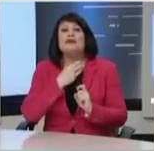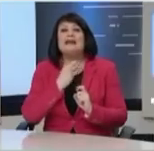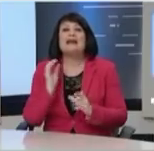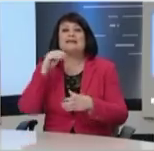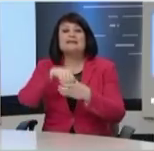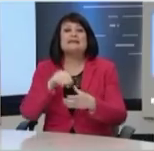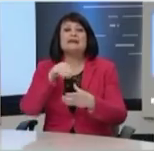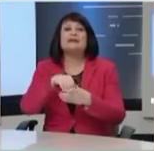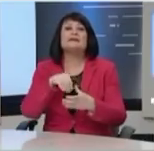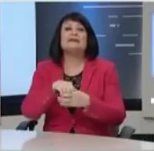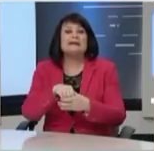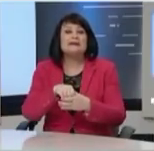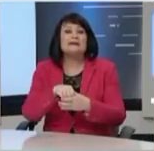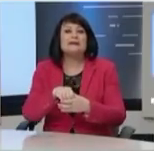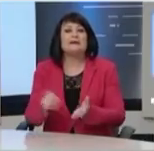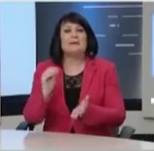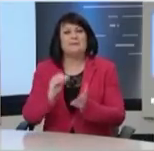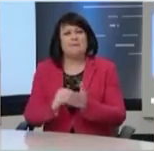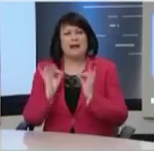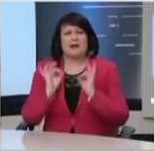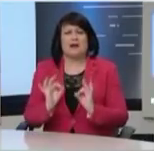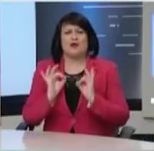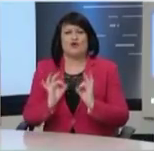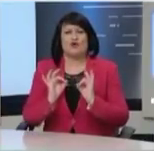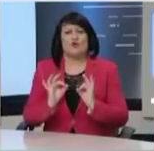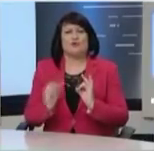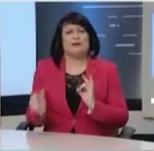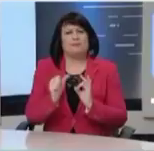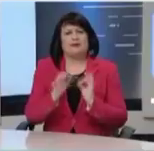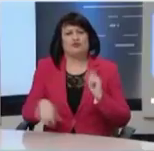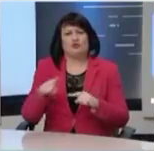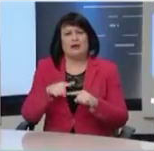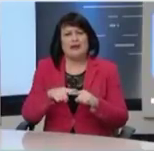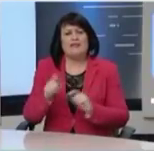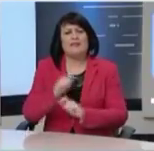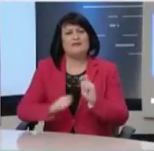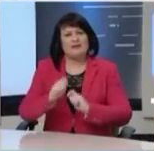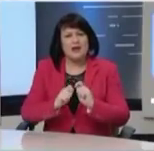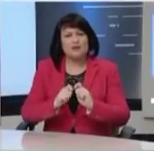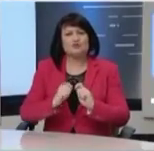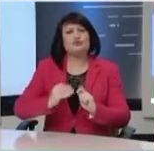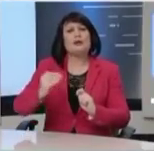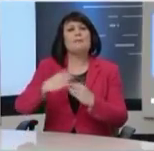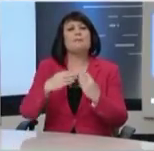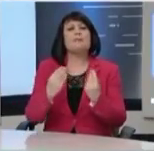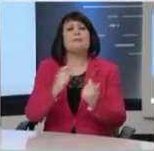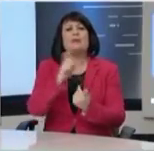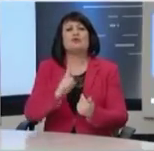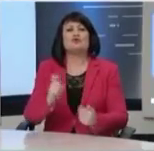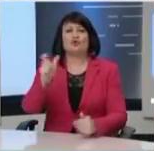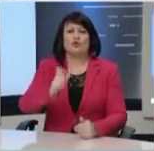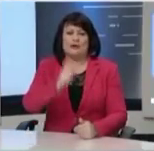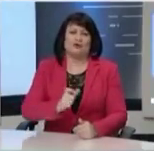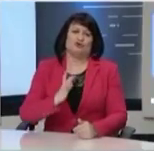που σταδιακά θα επαναφέρουν τη χώρα στην κανονικότητα αλλά και θα βελτιώσουν το επίπεδο ζωής, θα βελτιώσουν